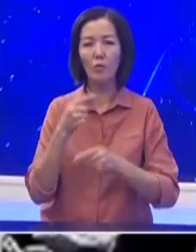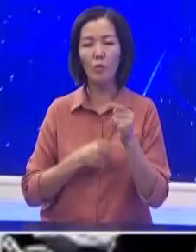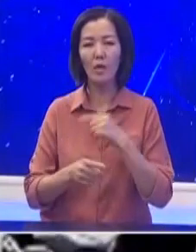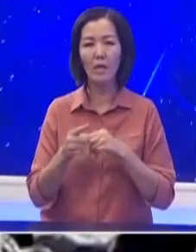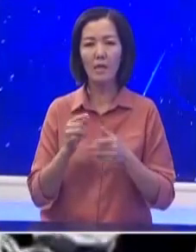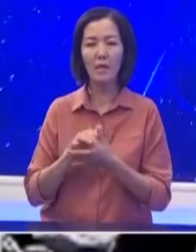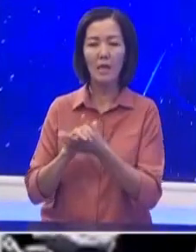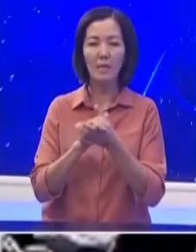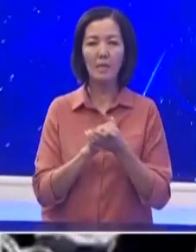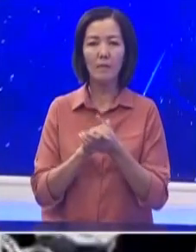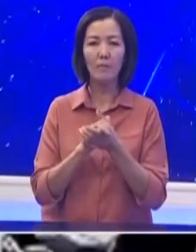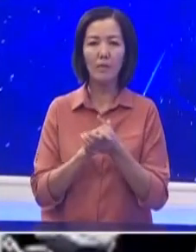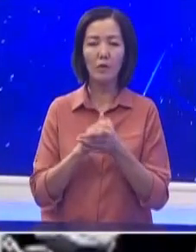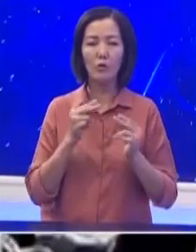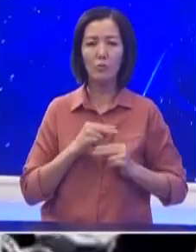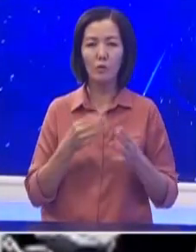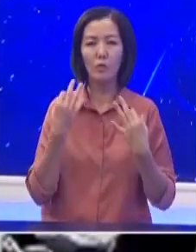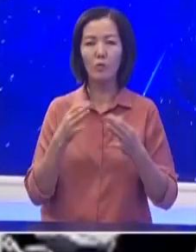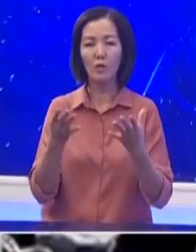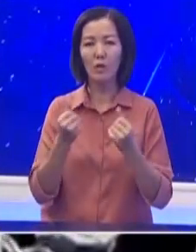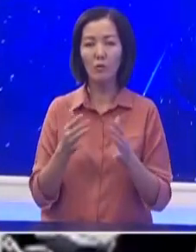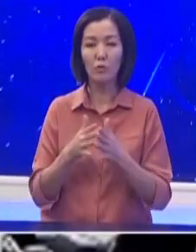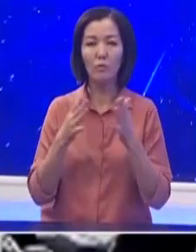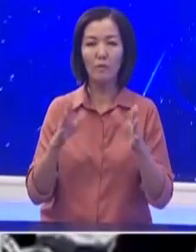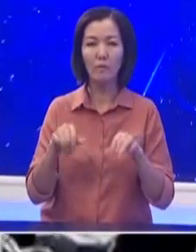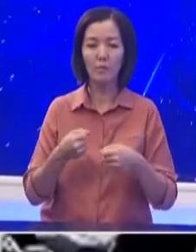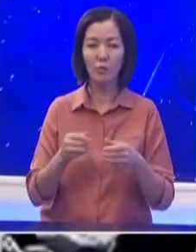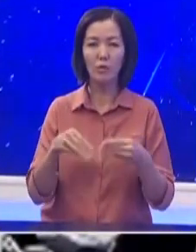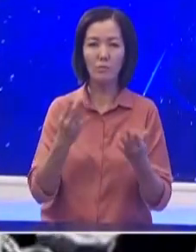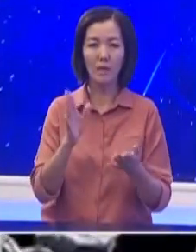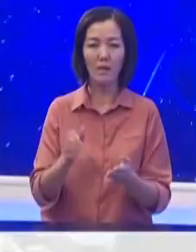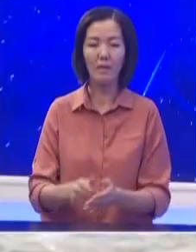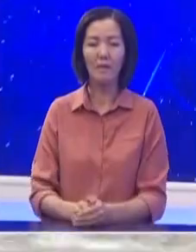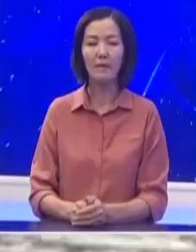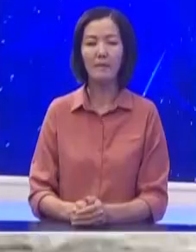тиімді ынтымақтастық үшін жұмыс істеуге рұқсат алу үшін көбірек мүмкіндіктер ұсынамыз.